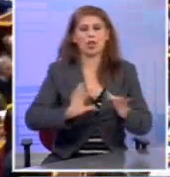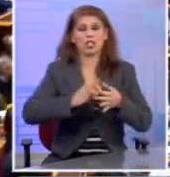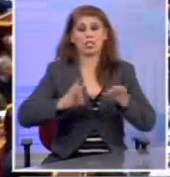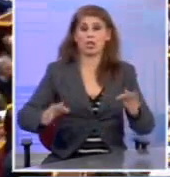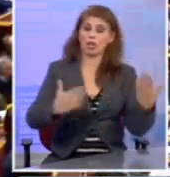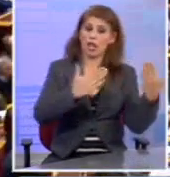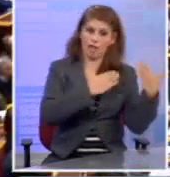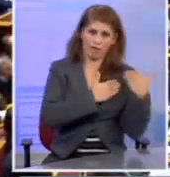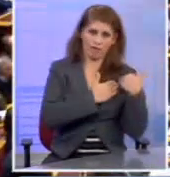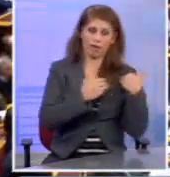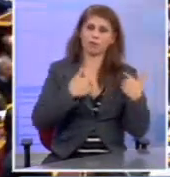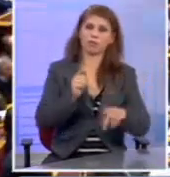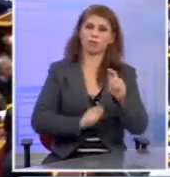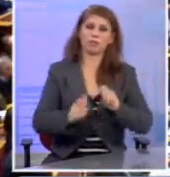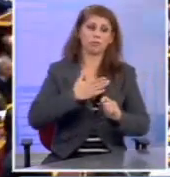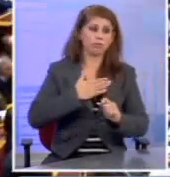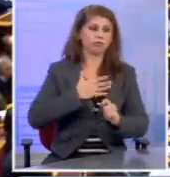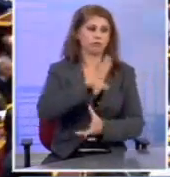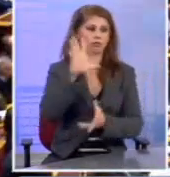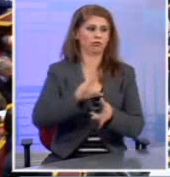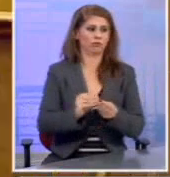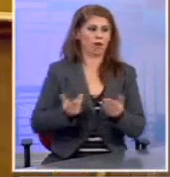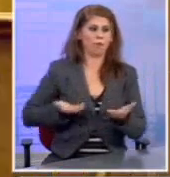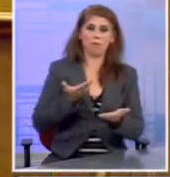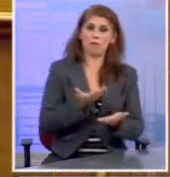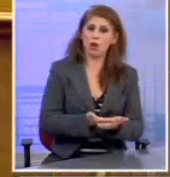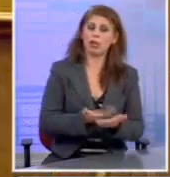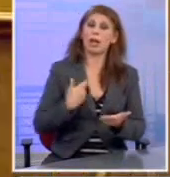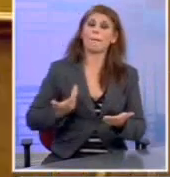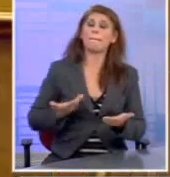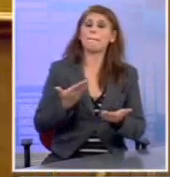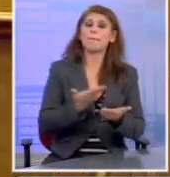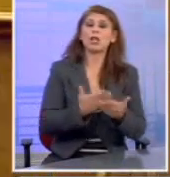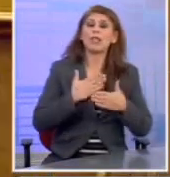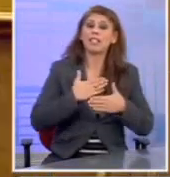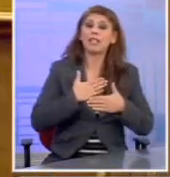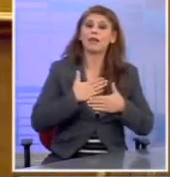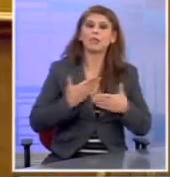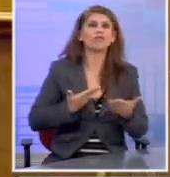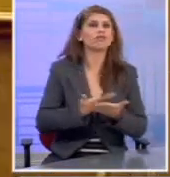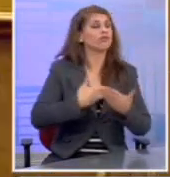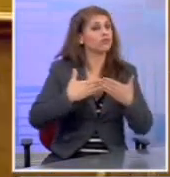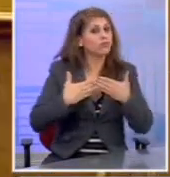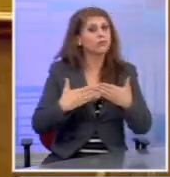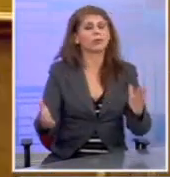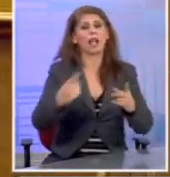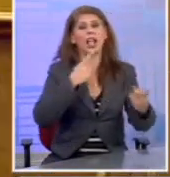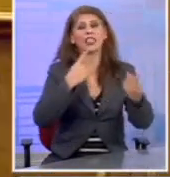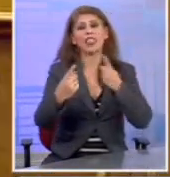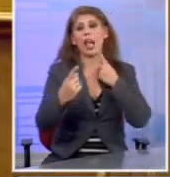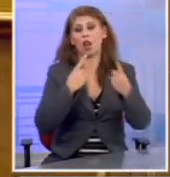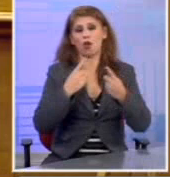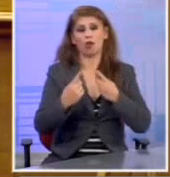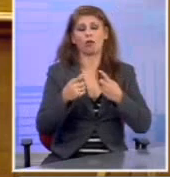Συντάξαμε τη δική μας ολοκληρωμένη πρόταση και τη θέσαμε σε διάλογο. Μια πρόταση που έχει κριτήριο